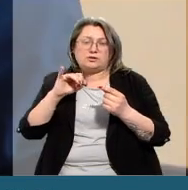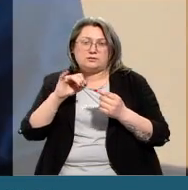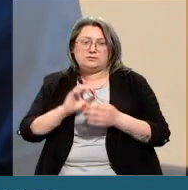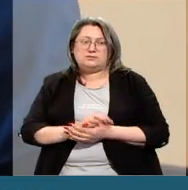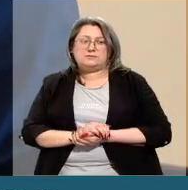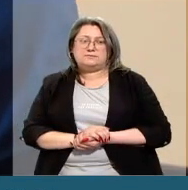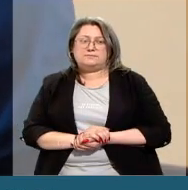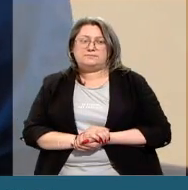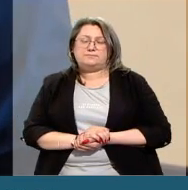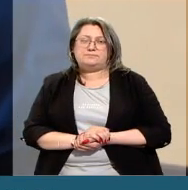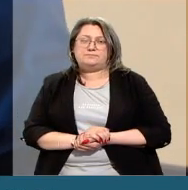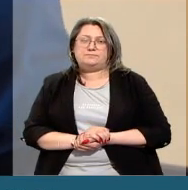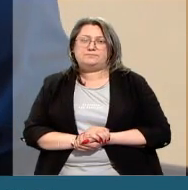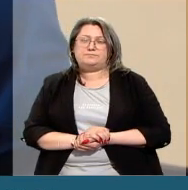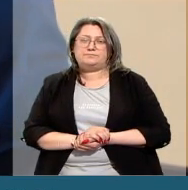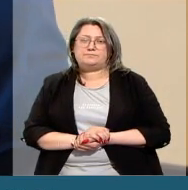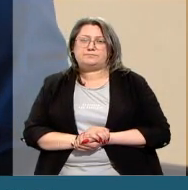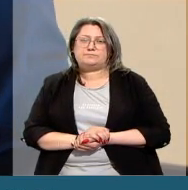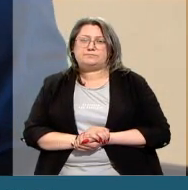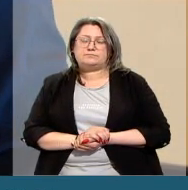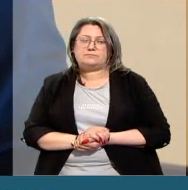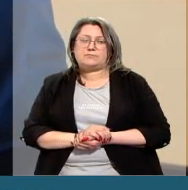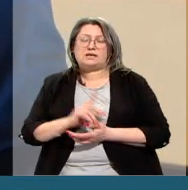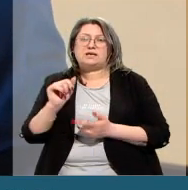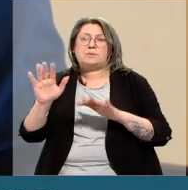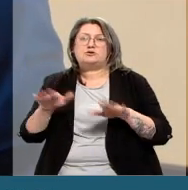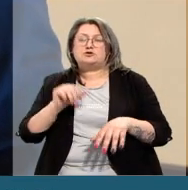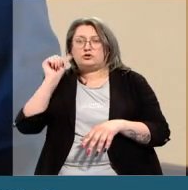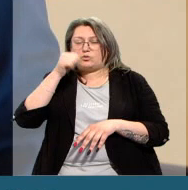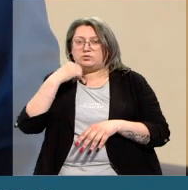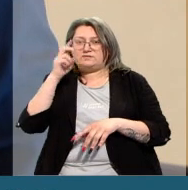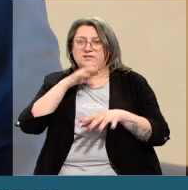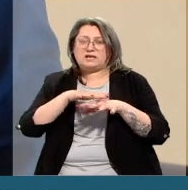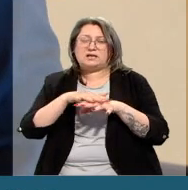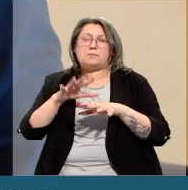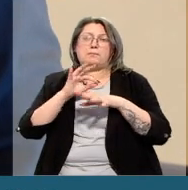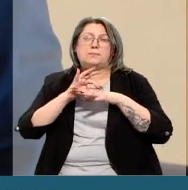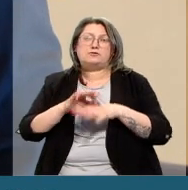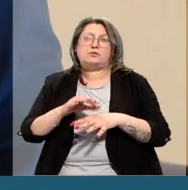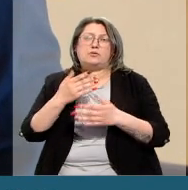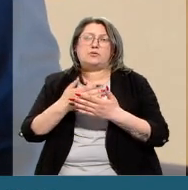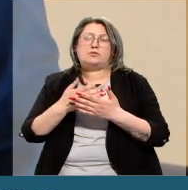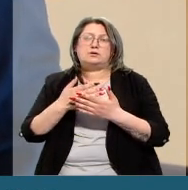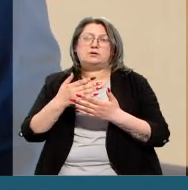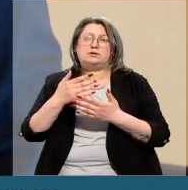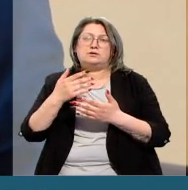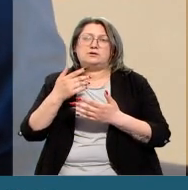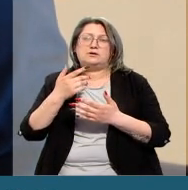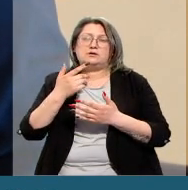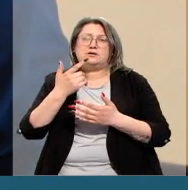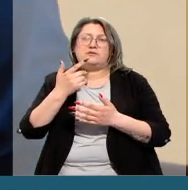береді. 1929-31 жылдар аралығында елімізде күштеп ұжымдастыруға және көшпелі халықтың ғасырлар